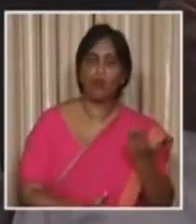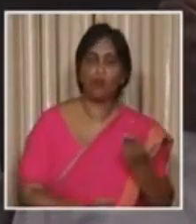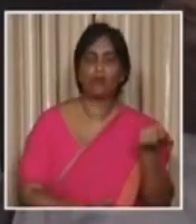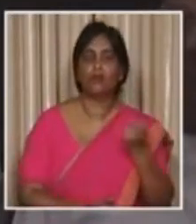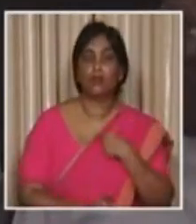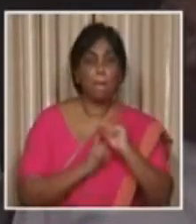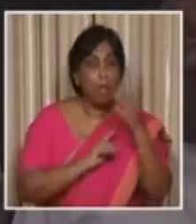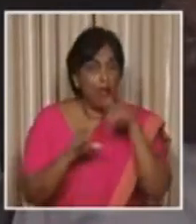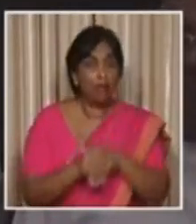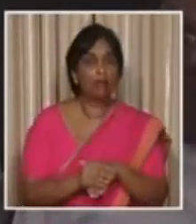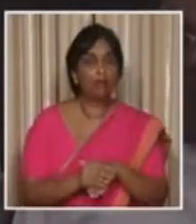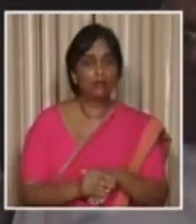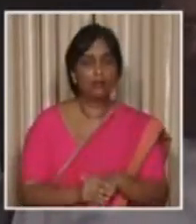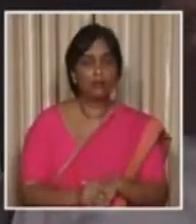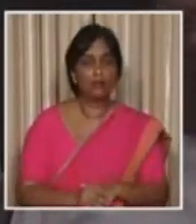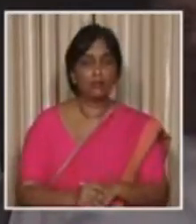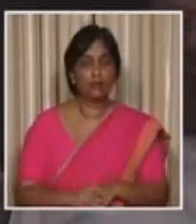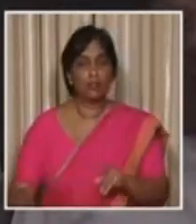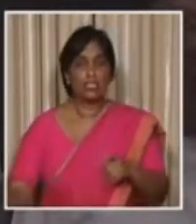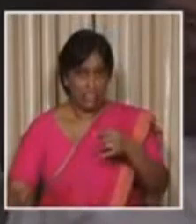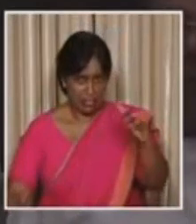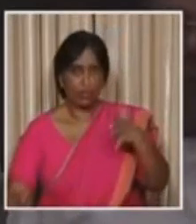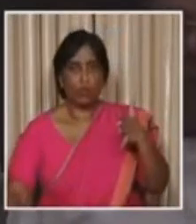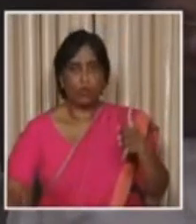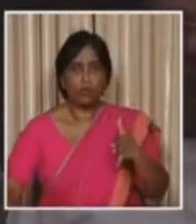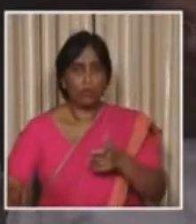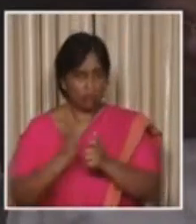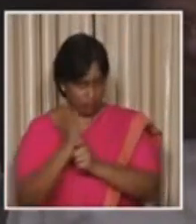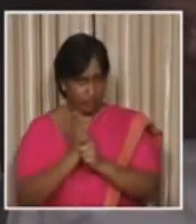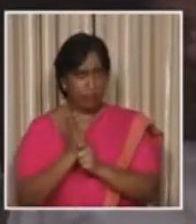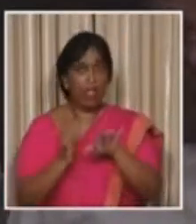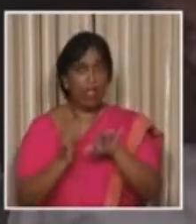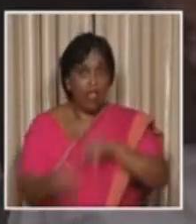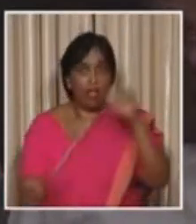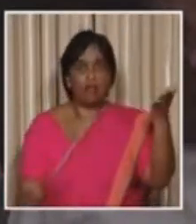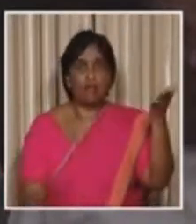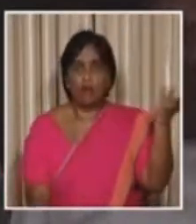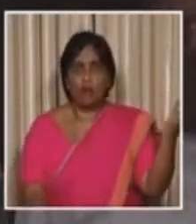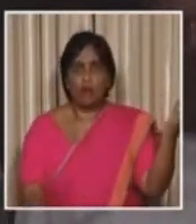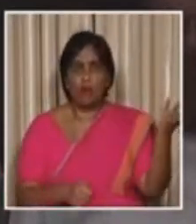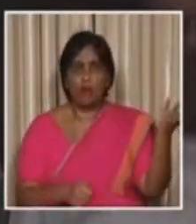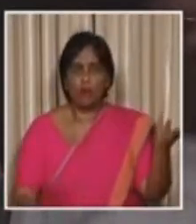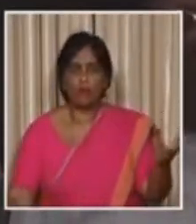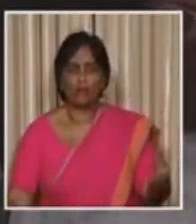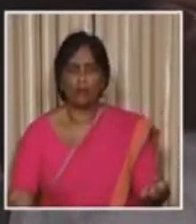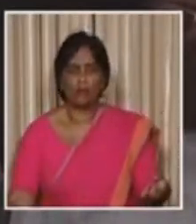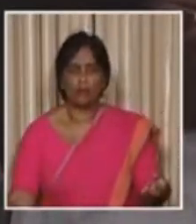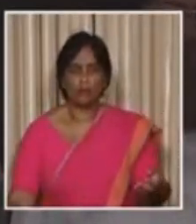කිව්වා පාර්ලිමේන්තුවේ. හරි මං හැසිරීම මේ සතෙක්ද රාජ්‍ය අධිකාරියෙක්ද ලේකම්වරයෙක්ද එහෙම